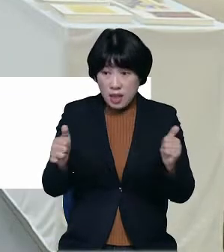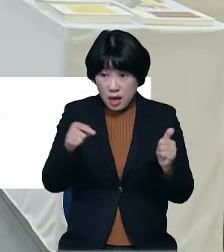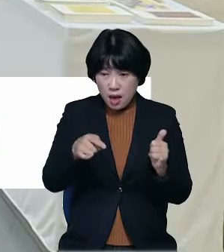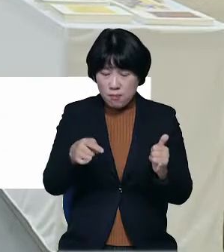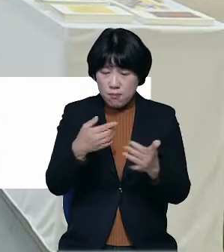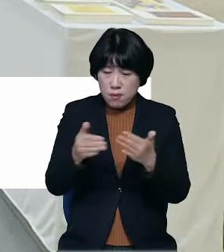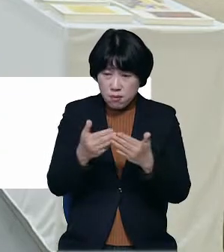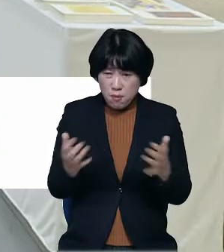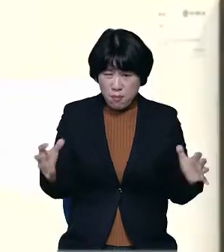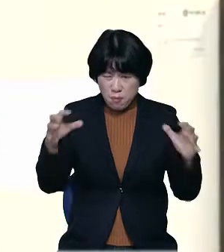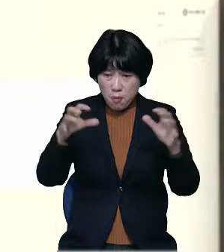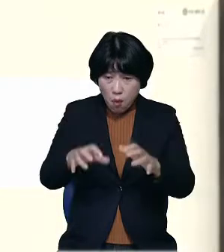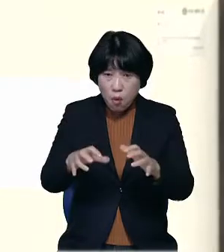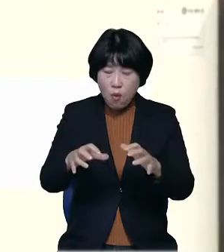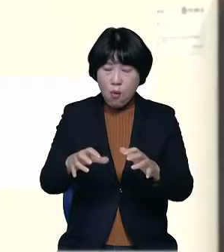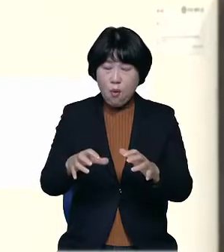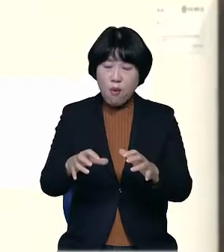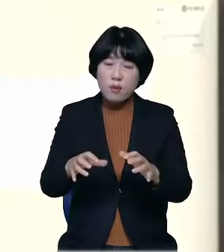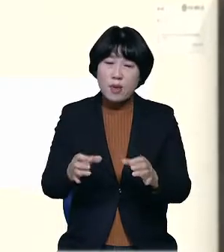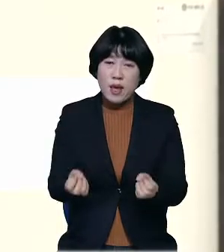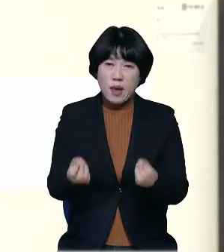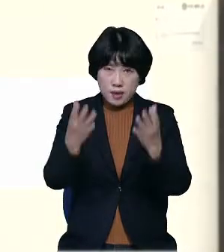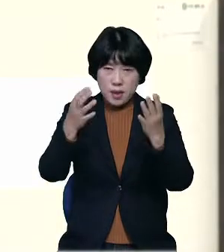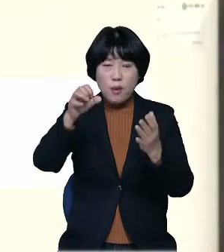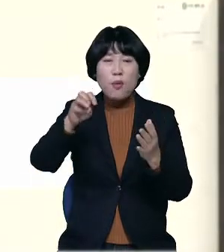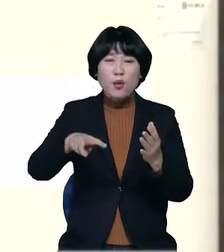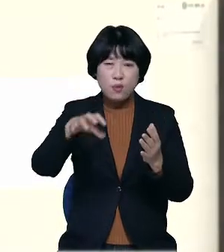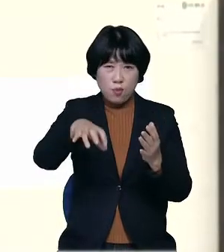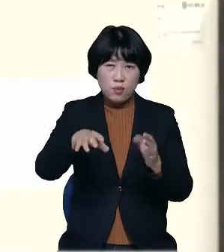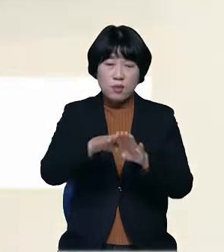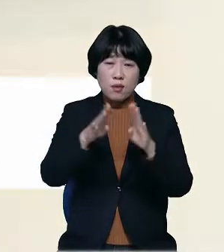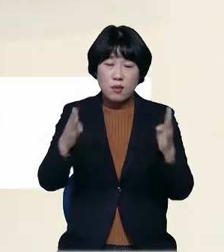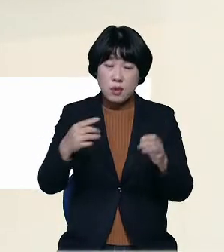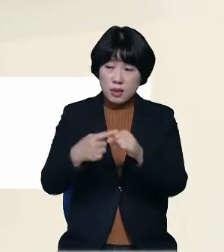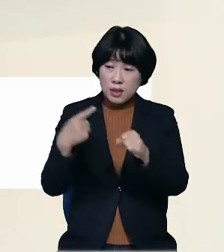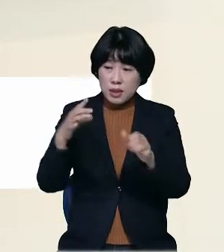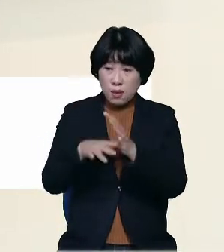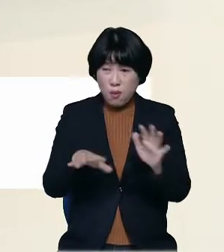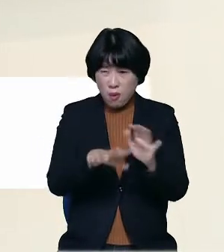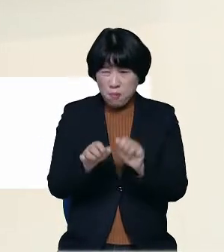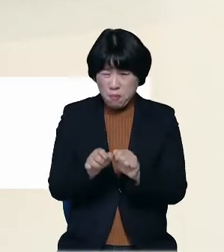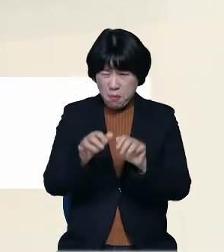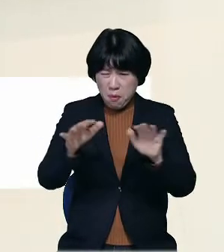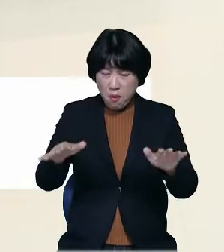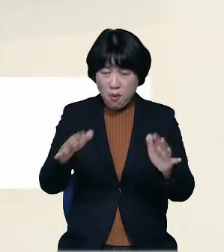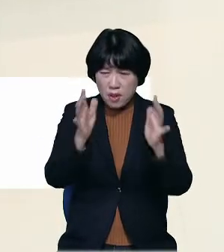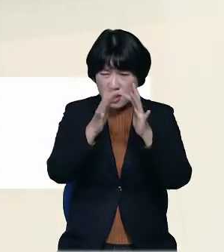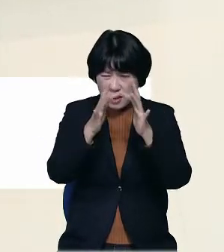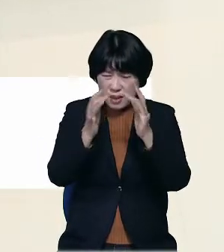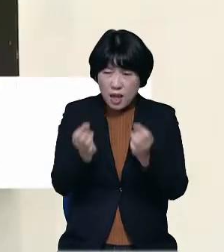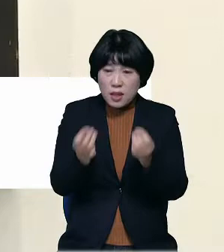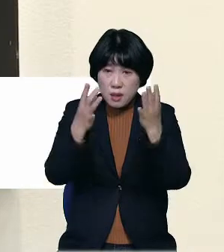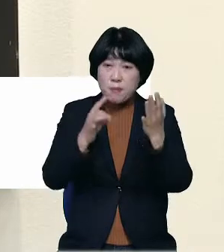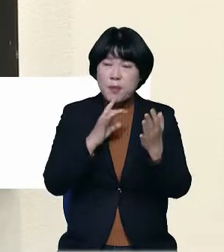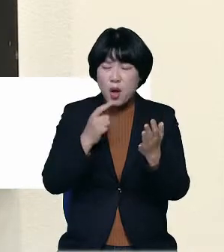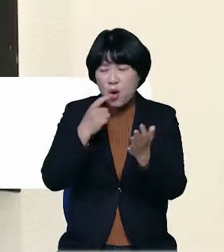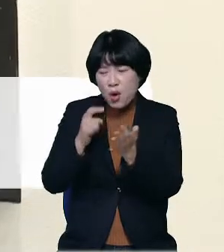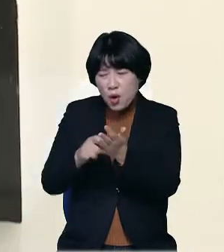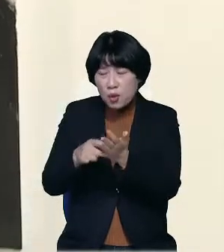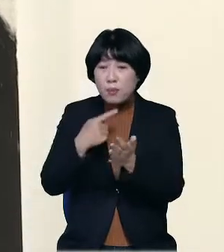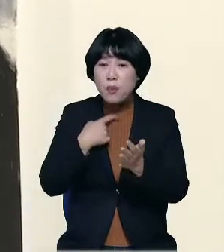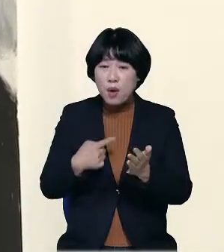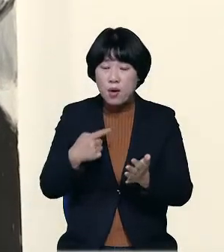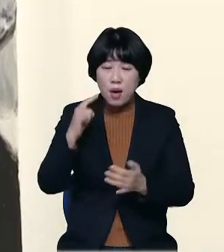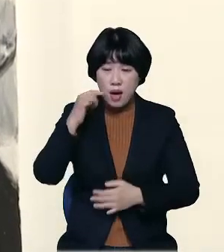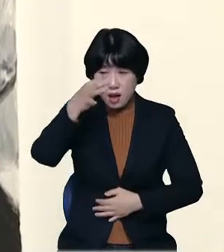수 있는 미술시장이 광주에 열렸습니다. 지난해 코로나19 확산으로 온라인 행사만 치러졌던 아트광주